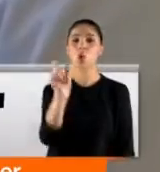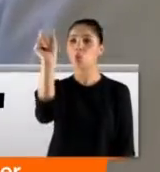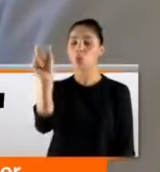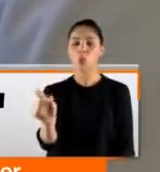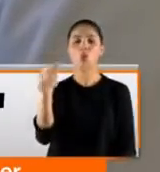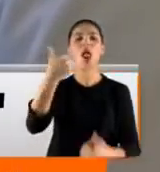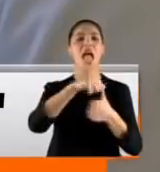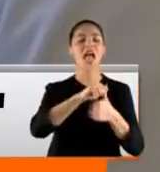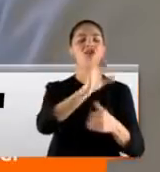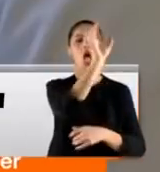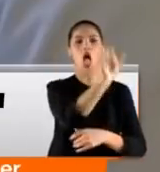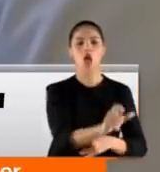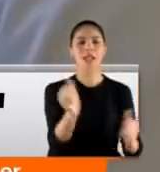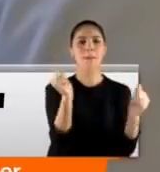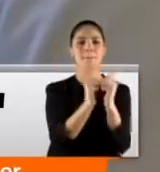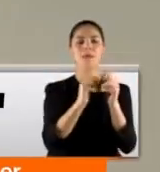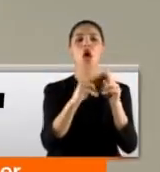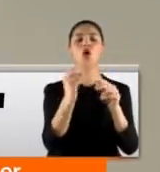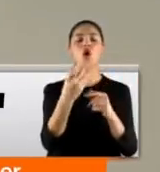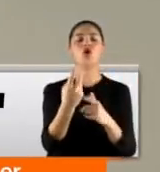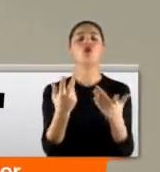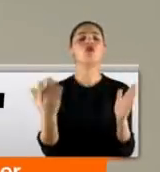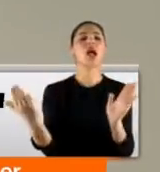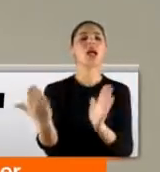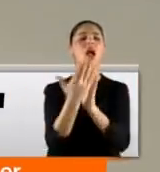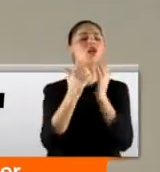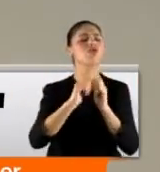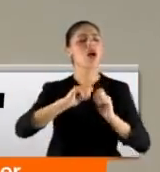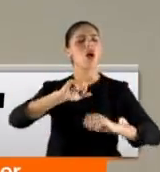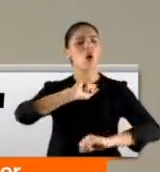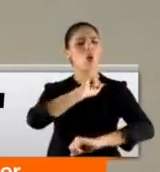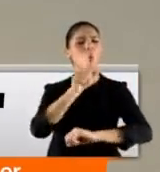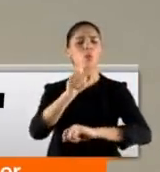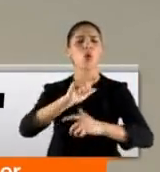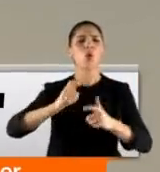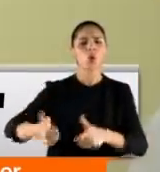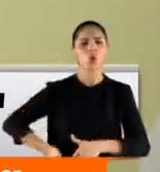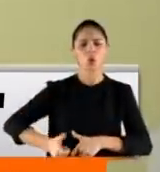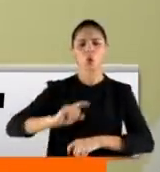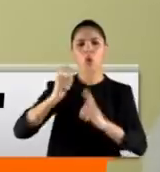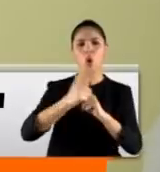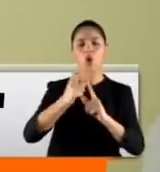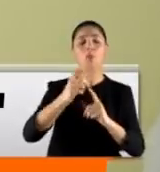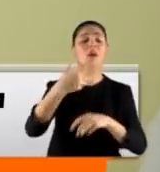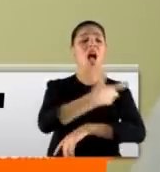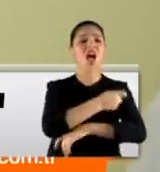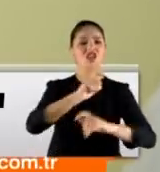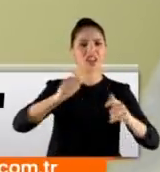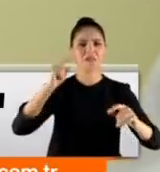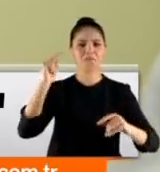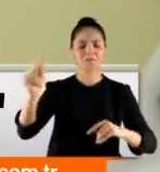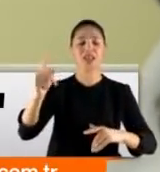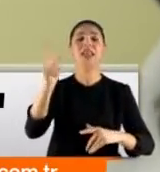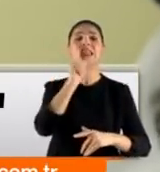Şahin ve eşi Özlem Türeci koronavirüse karşı en etkili aşının geliştirilmesini sağlayan Türk bilim insanları. Şahin İngiliz